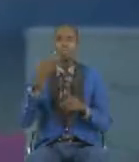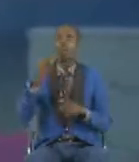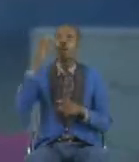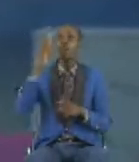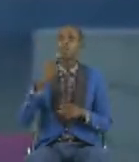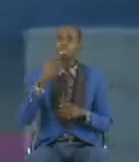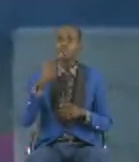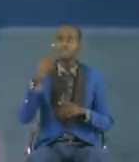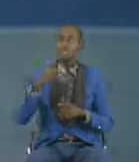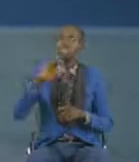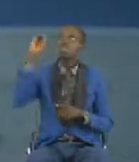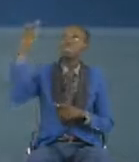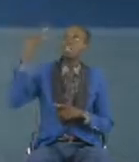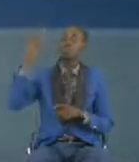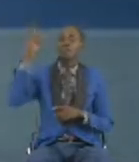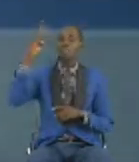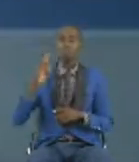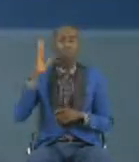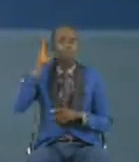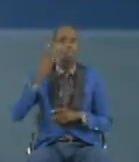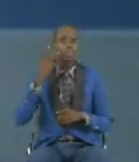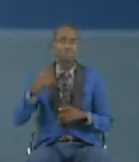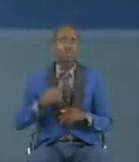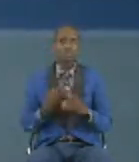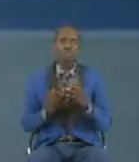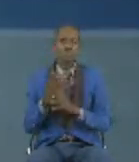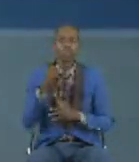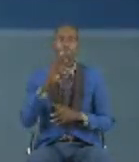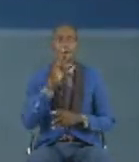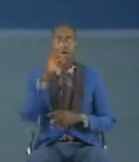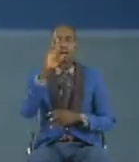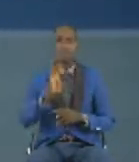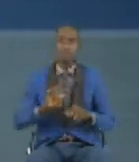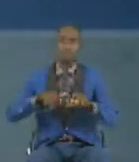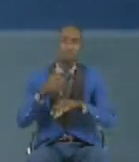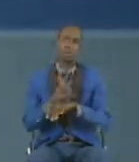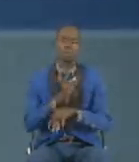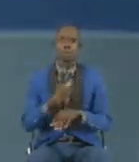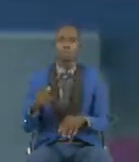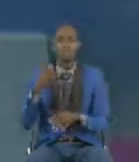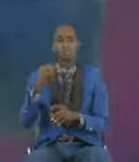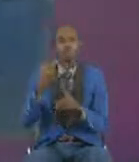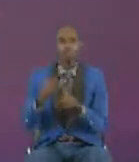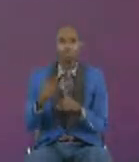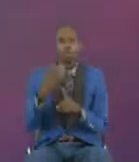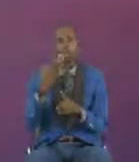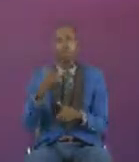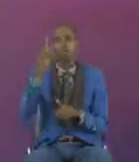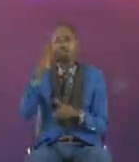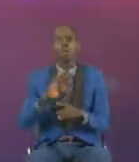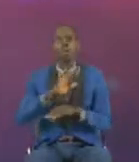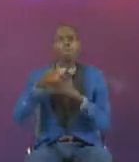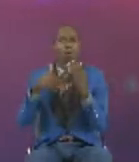grâce de Dieu me donnera la victoire. Tu réaffirmes la parole de Dieu à tout moment.